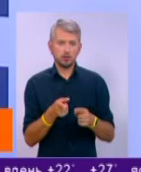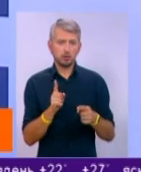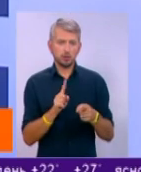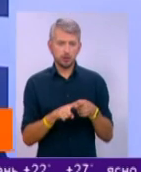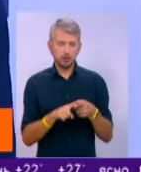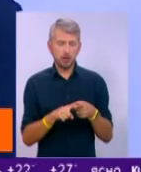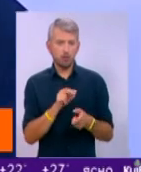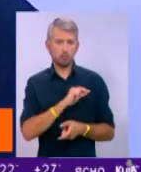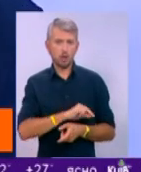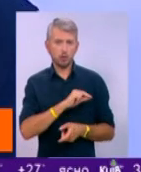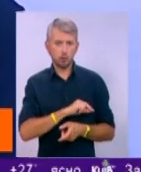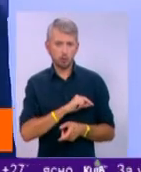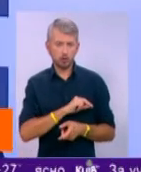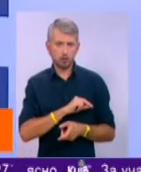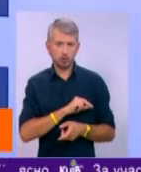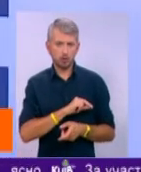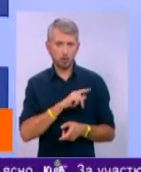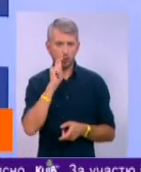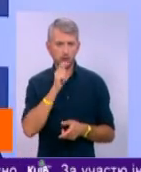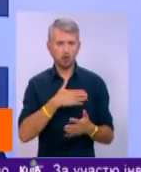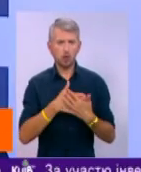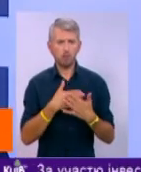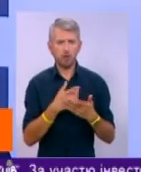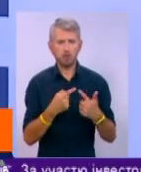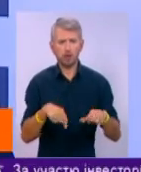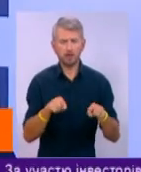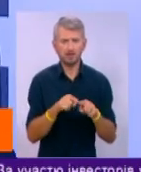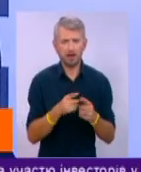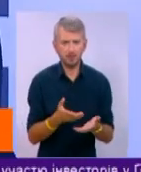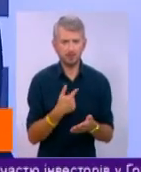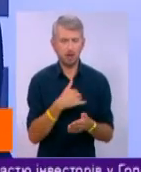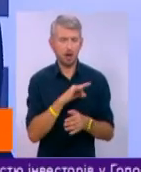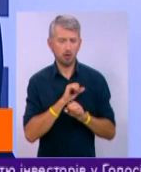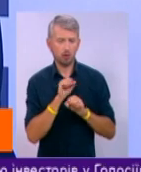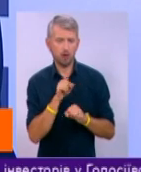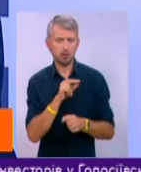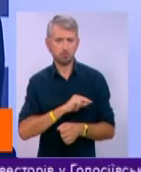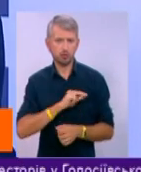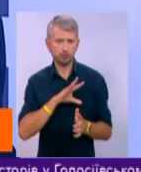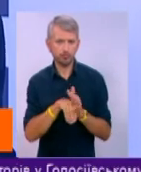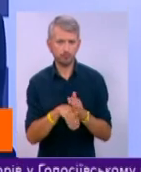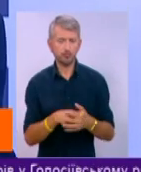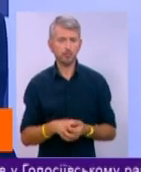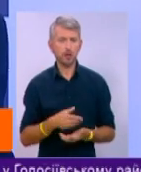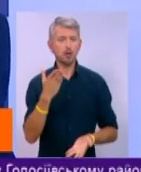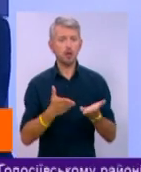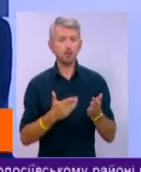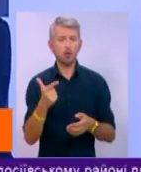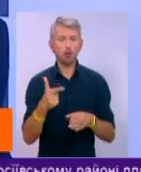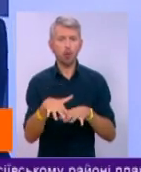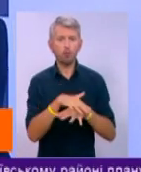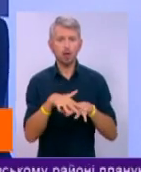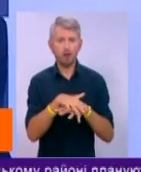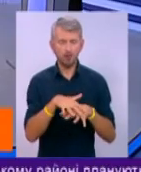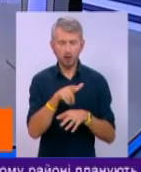це працює якраз Українська громадська організація Комітет конституційно-правового контролю України і адвокати, які там діють. І тому, якщо громадянське